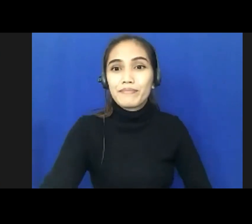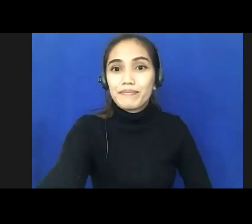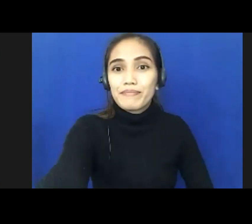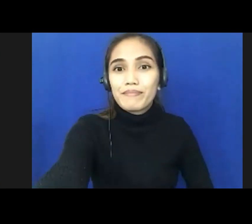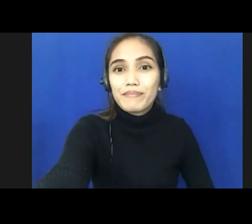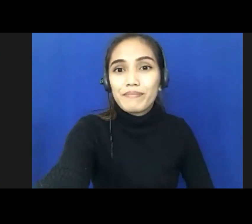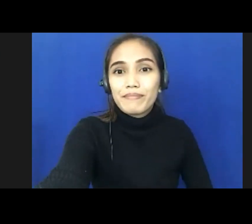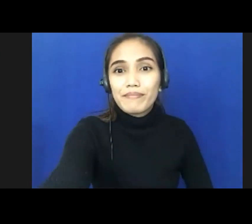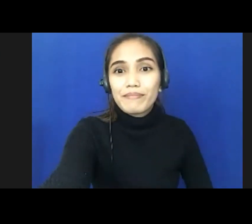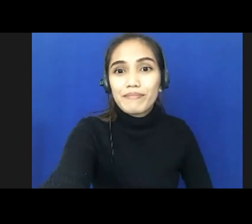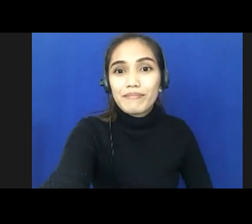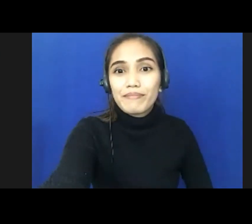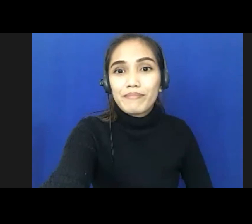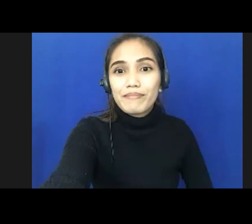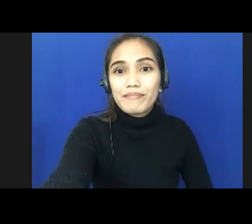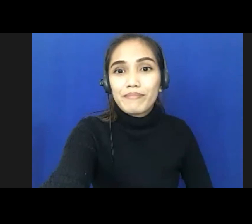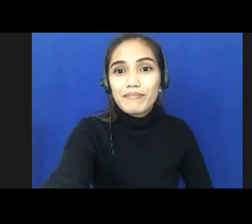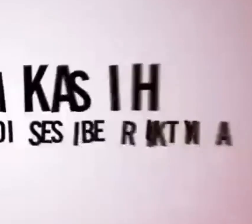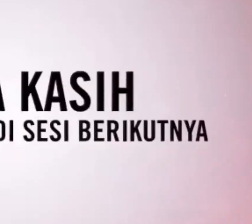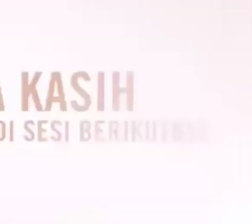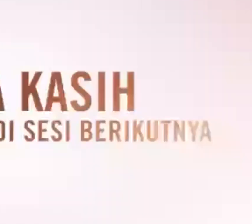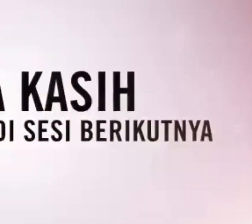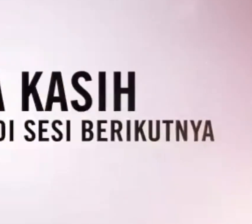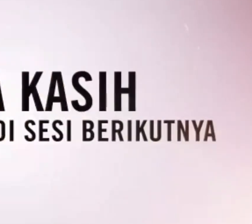Waalaikumsalam warahmatullahi wabarakatuh.